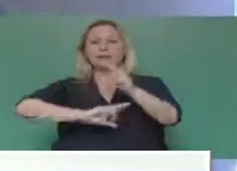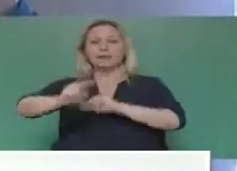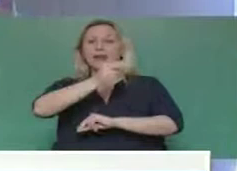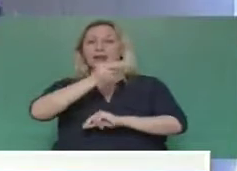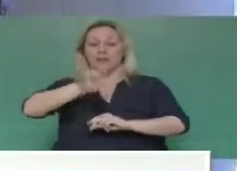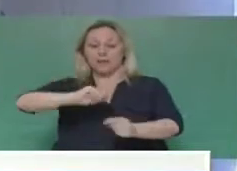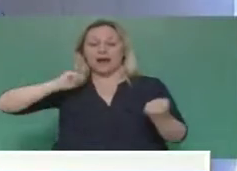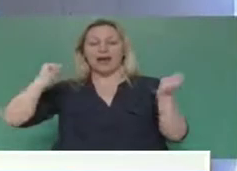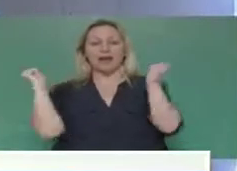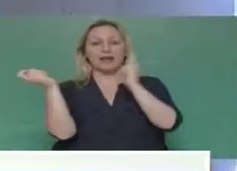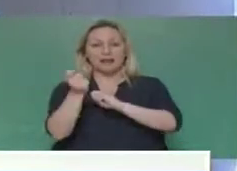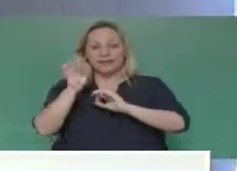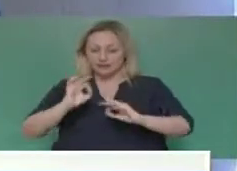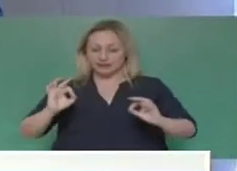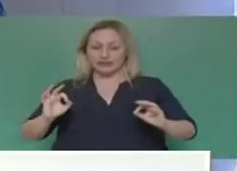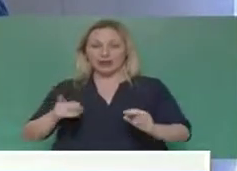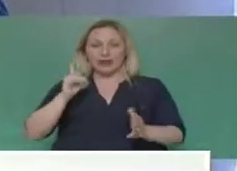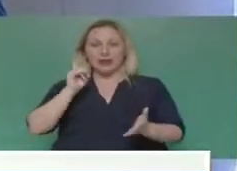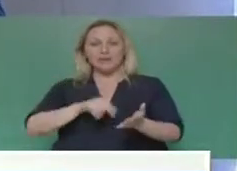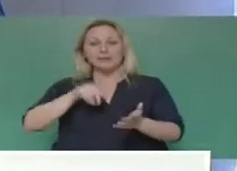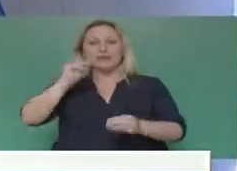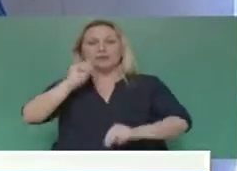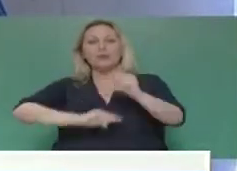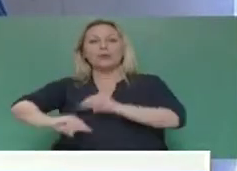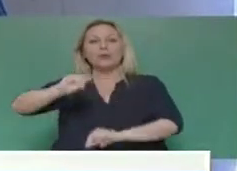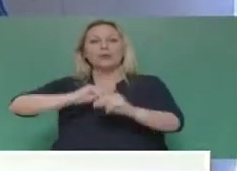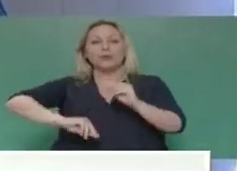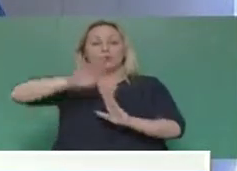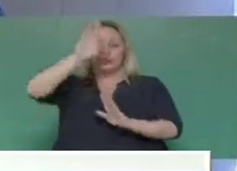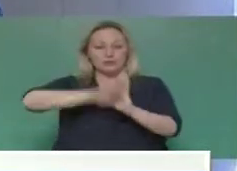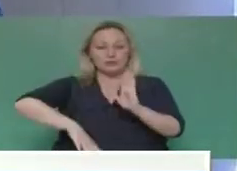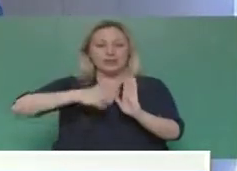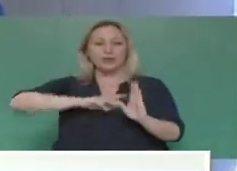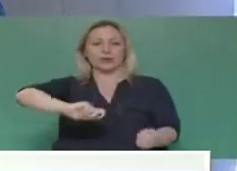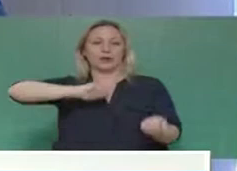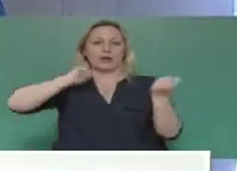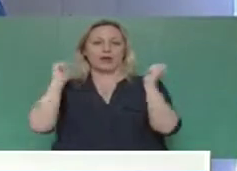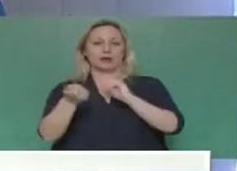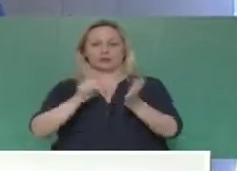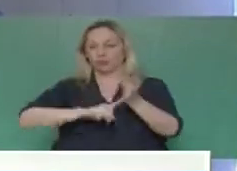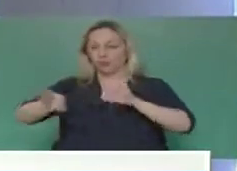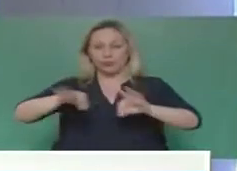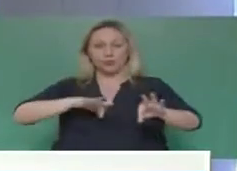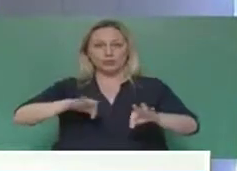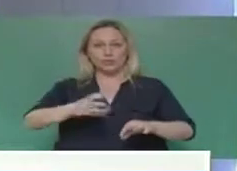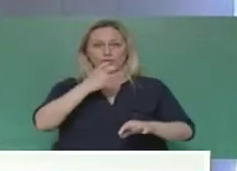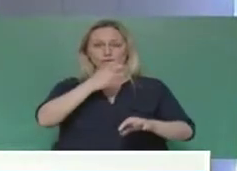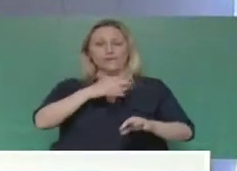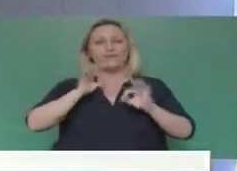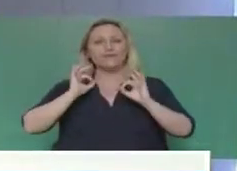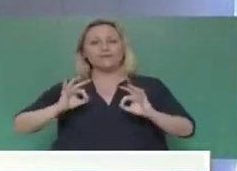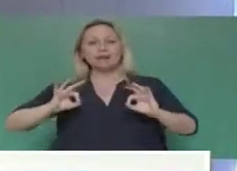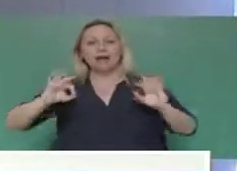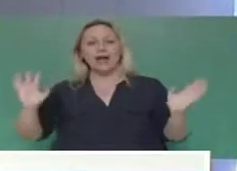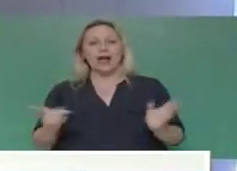φυσικά η βασικότερη μεταρρύθμιση είναι το εκλογικό σύστημα αυτό καθ' αυτό. Μα φυσικά, εάν υπάρξει ένα εκλογικό σύστημα όπως